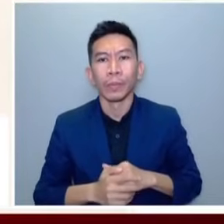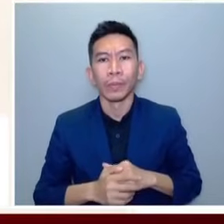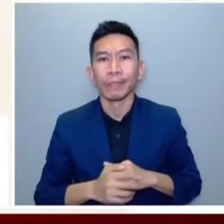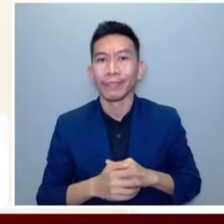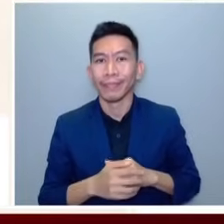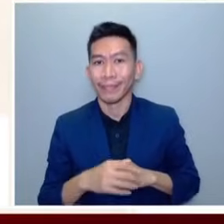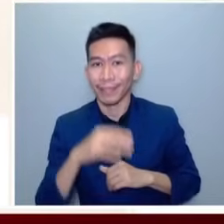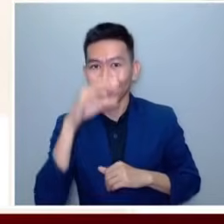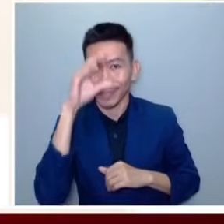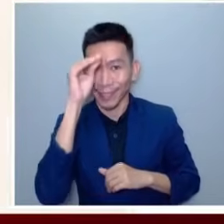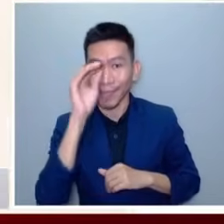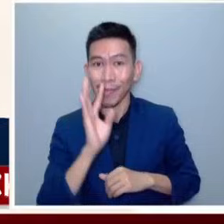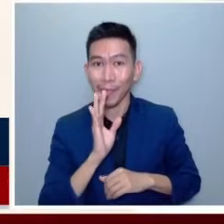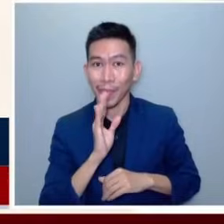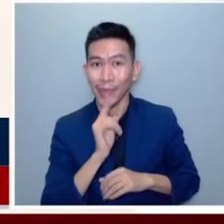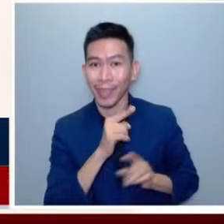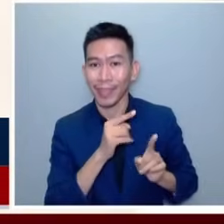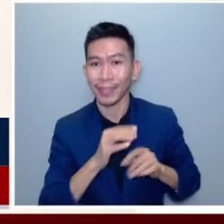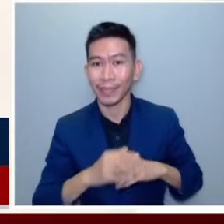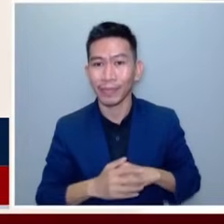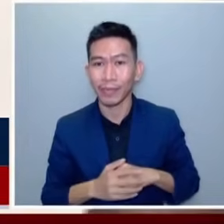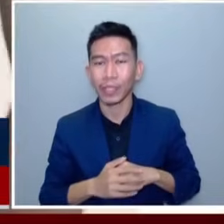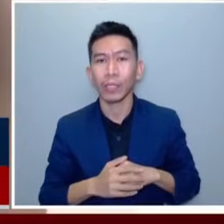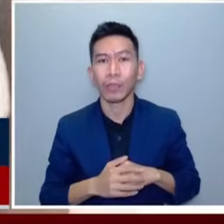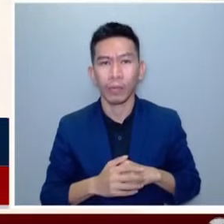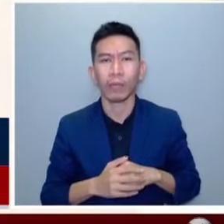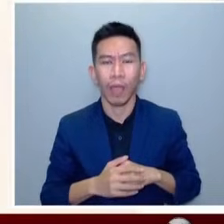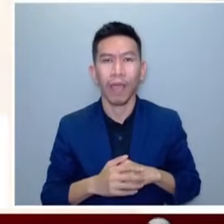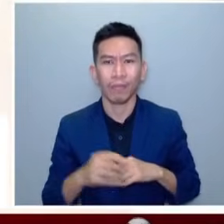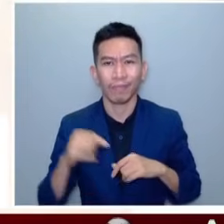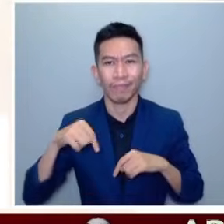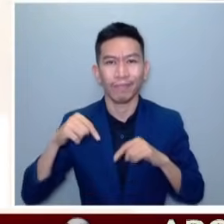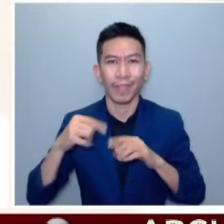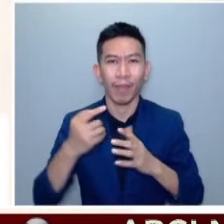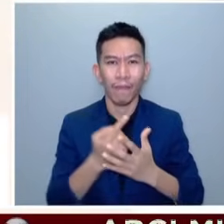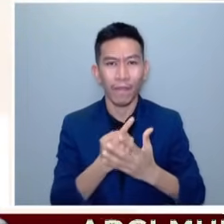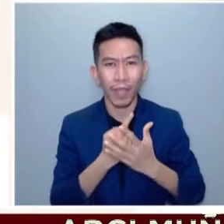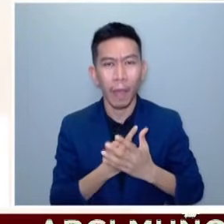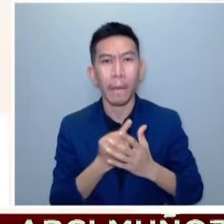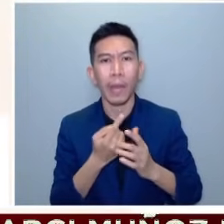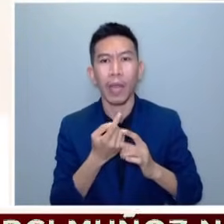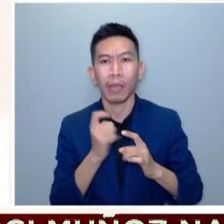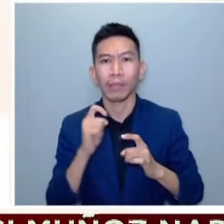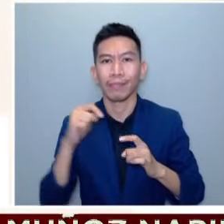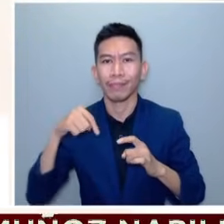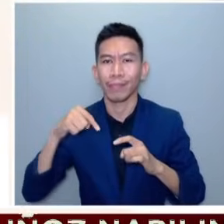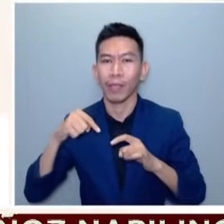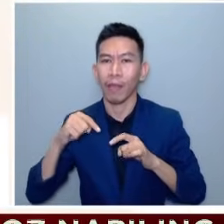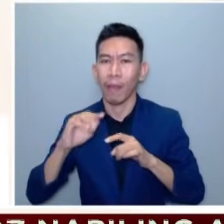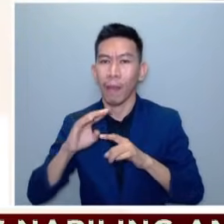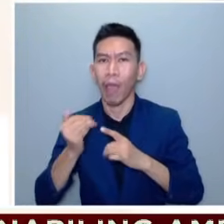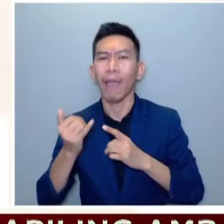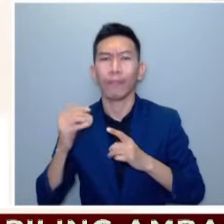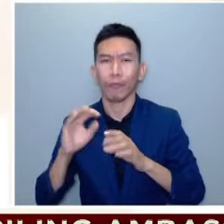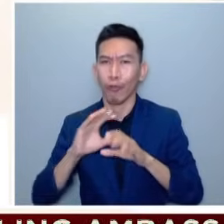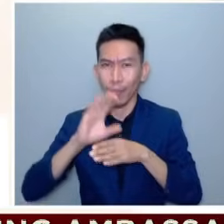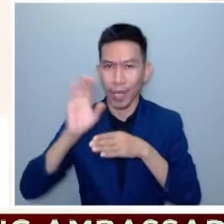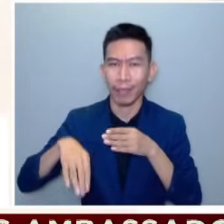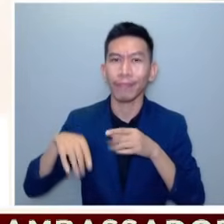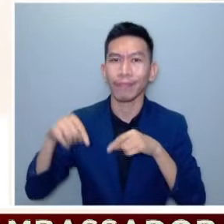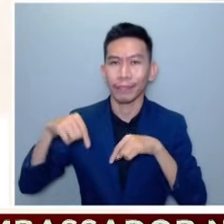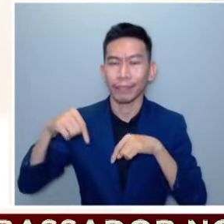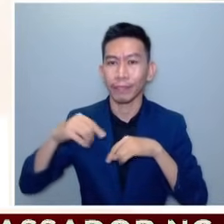Makakalusot kayo. Medyo naman po kami quarantine, tsaka yung galing sa barangay namin, kompleto naman po kami. So hindi kayo maharang sa